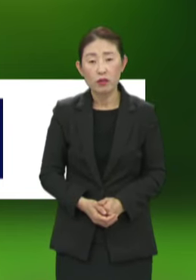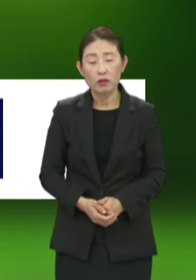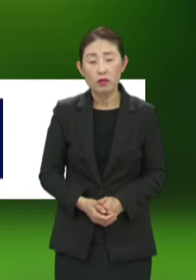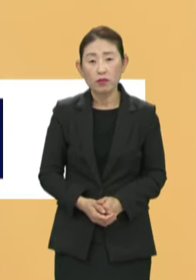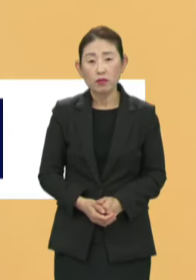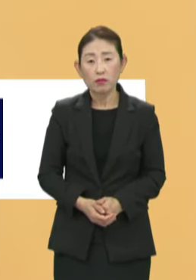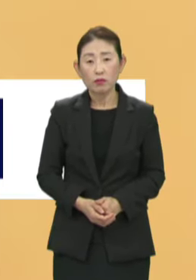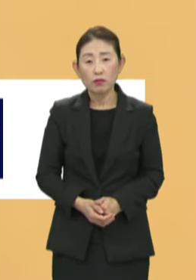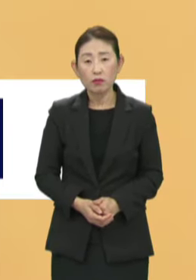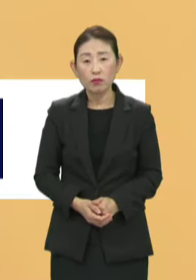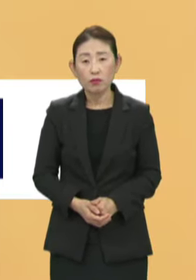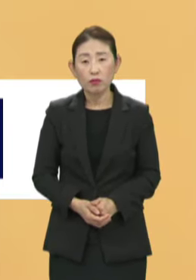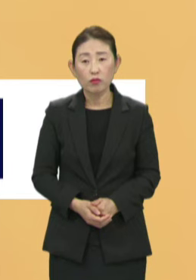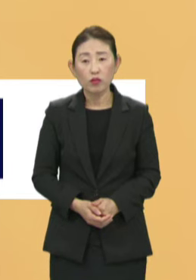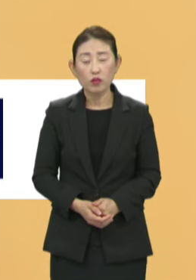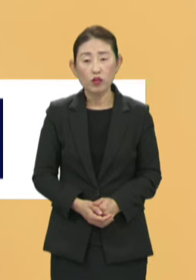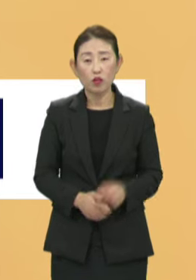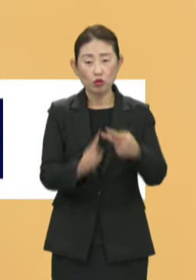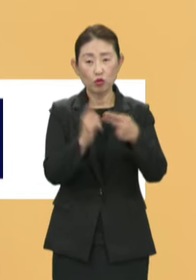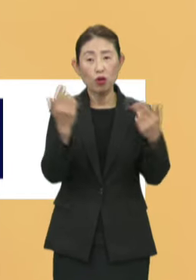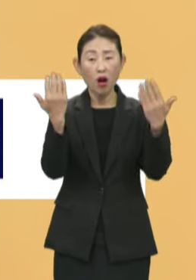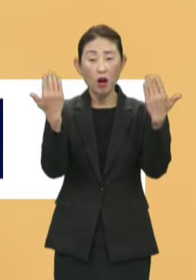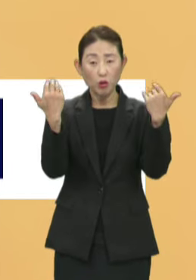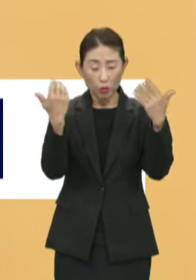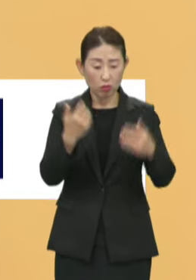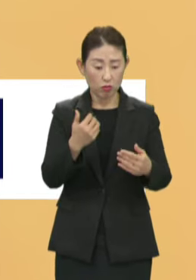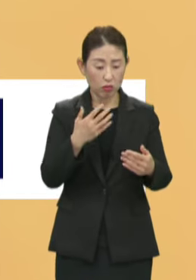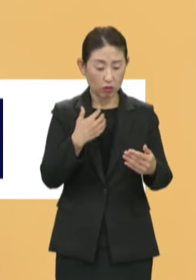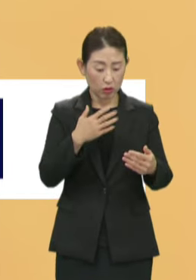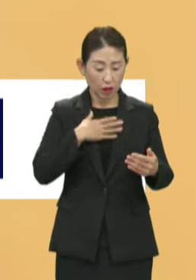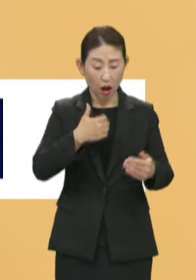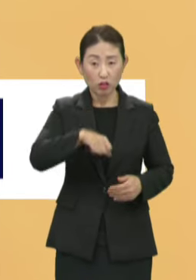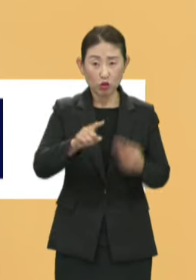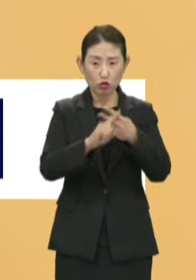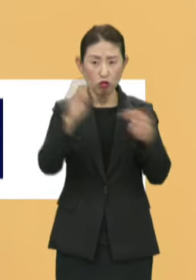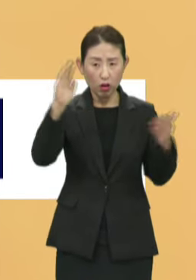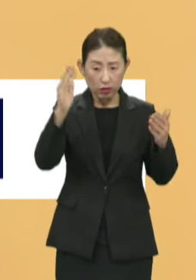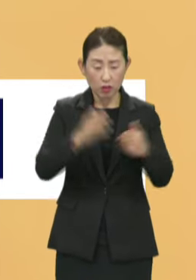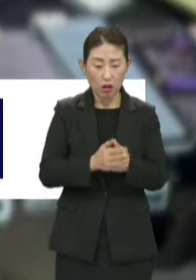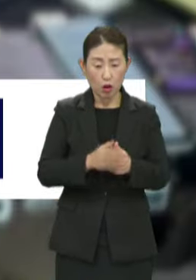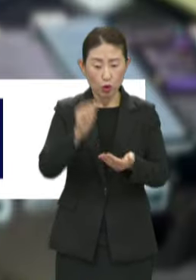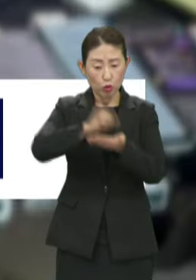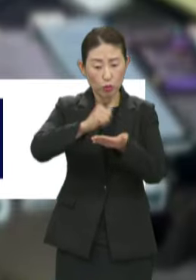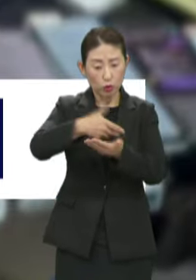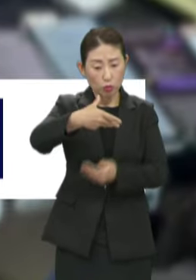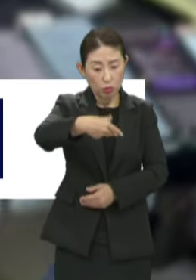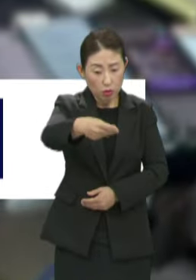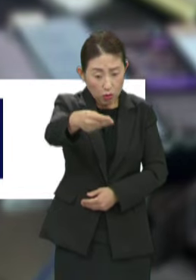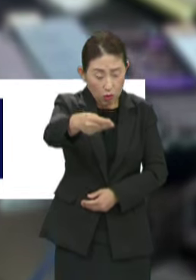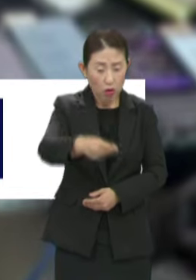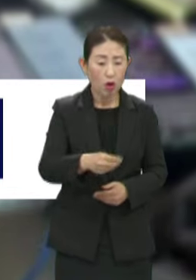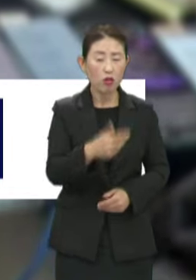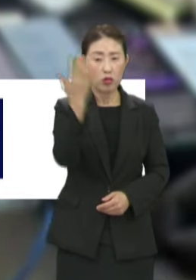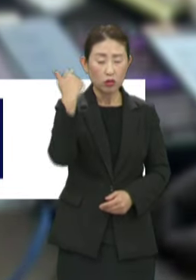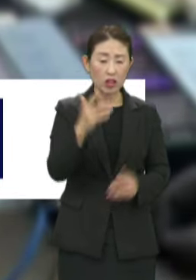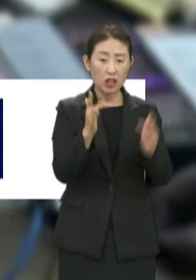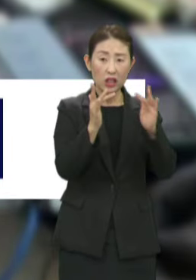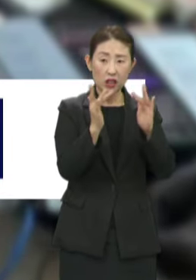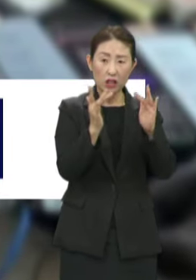대전경찰청 사이버범죄수사대는 중학교에 다니는 자신의 아들에게 도박 자금을 빌리려는 친구가 있다는 부모의 글을 지난